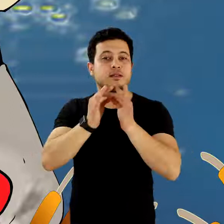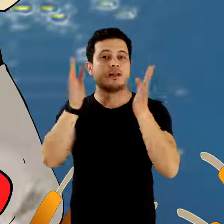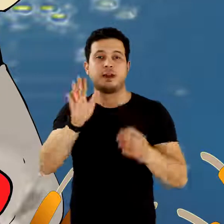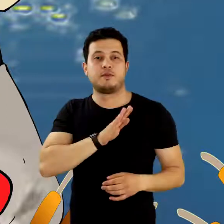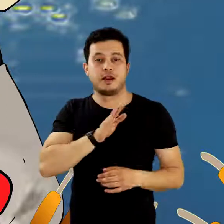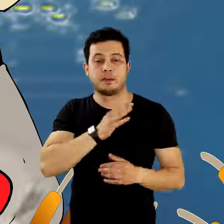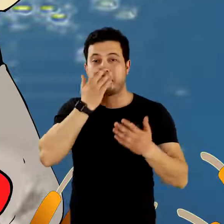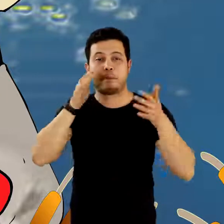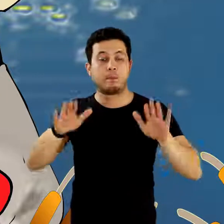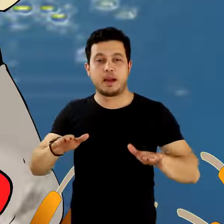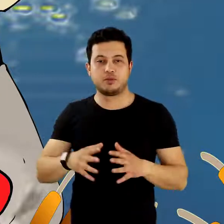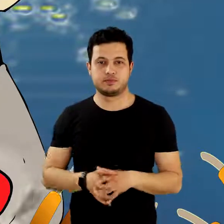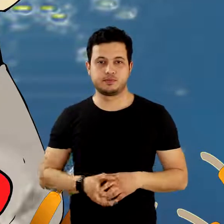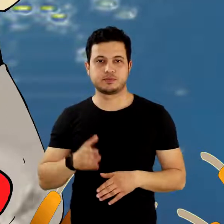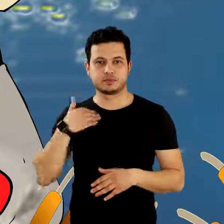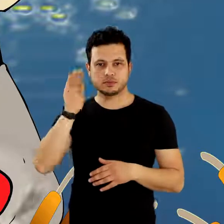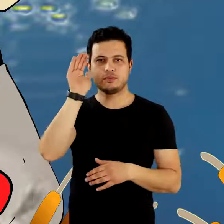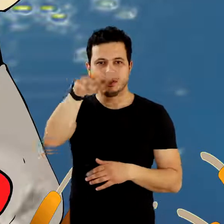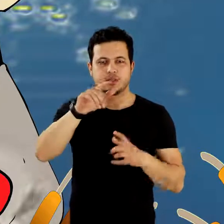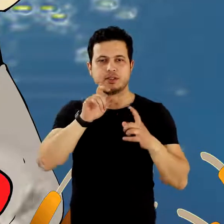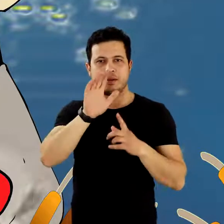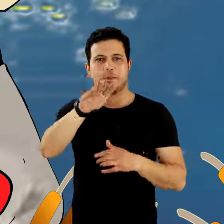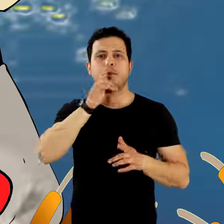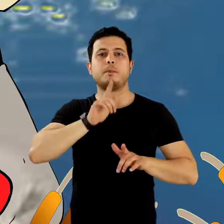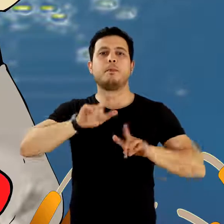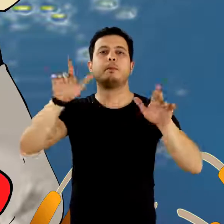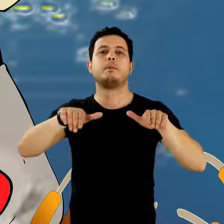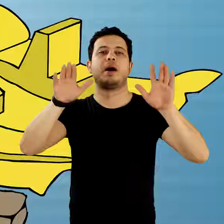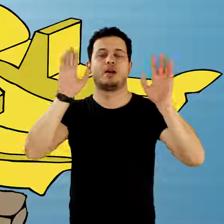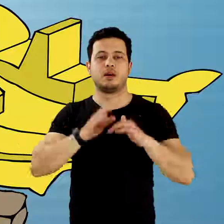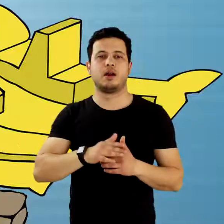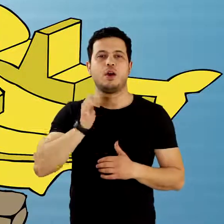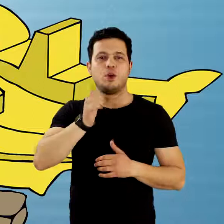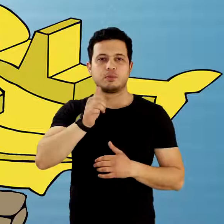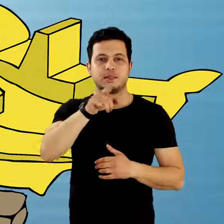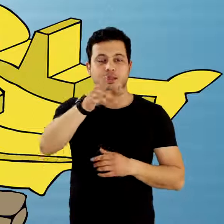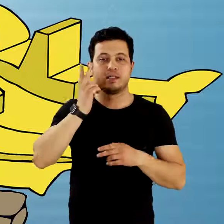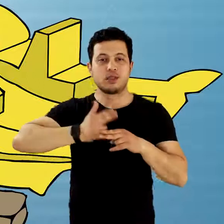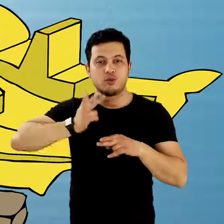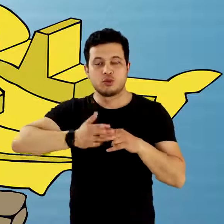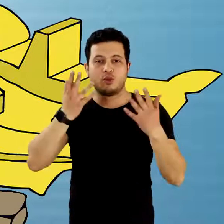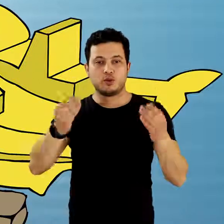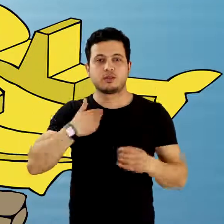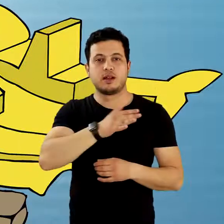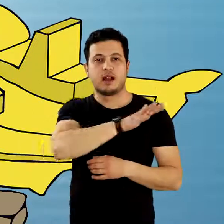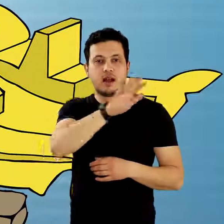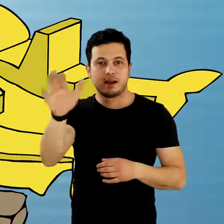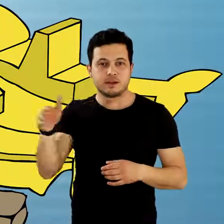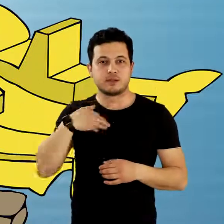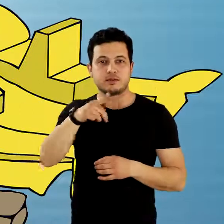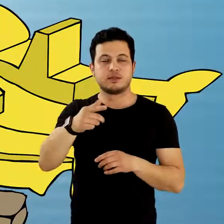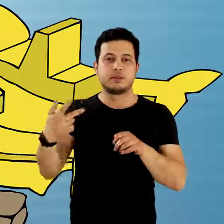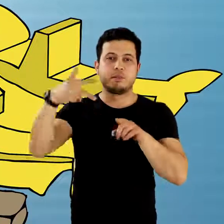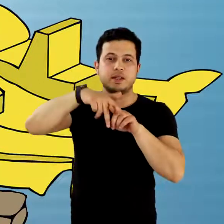bekliyor. Geliyoruz Selim. Tamam, bağırma. O zaman siz de çabuk olun. Herkes bindi su